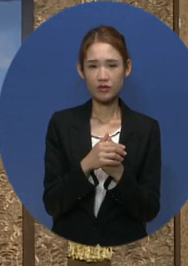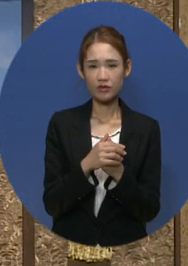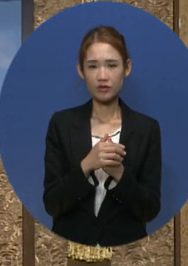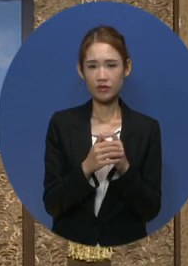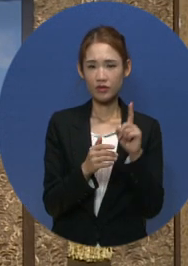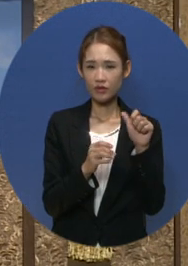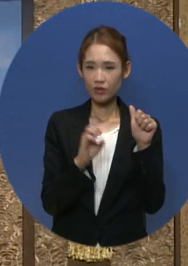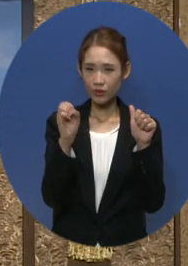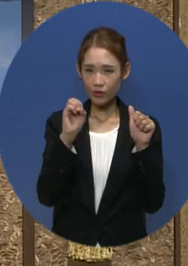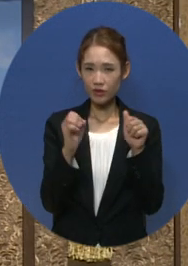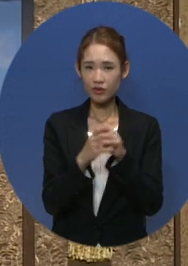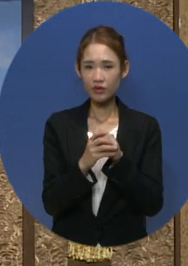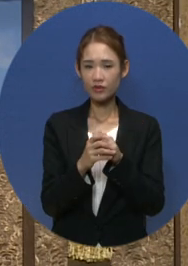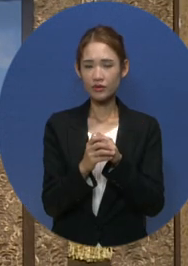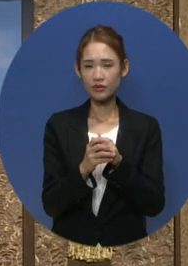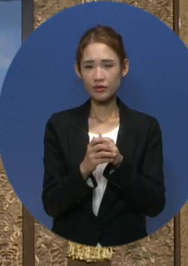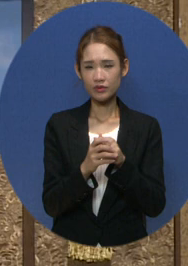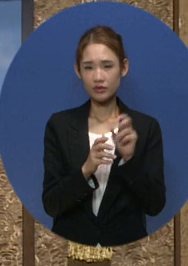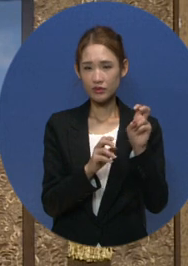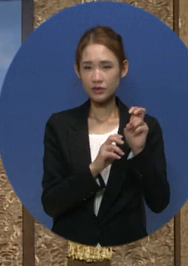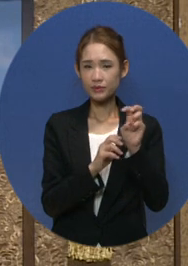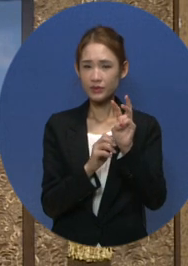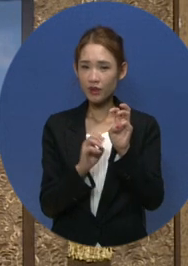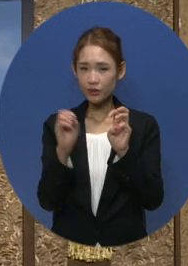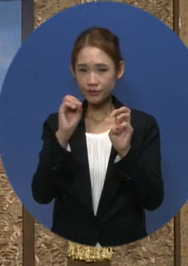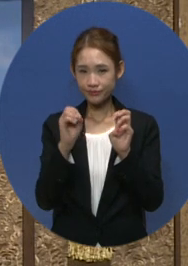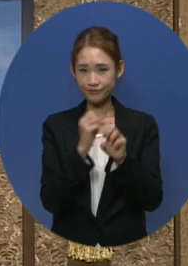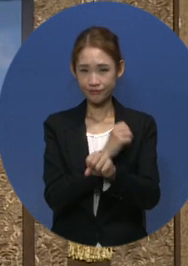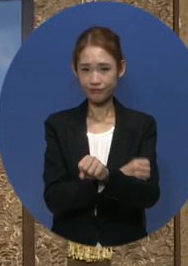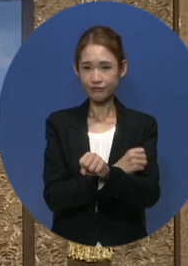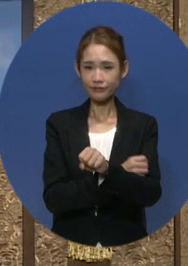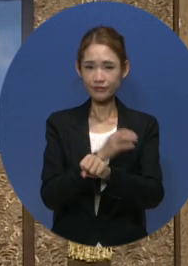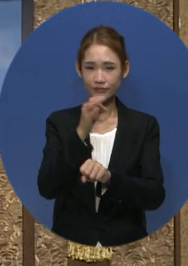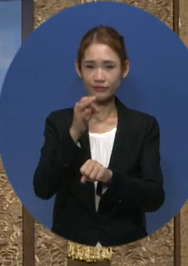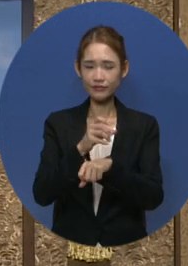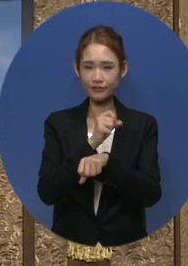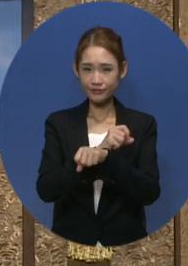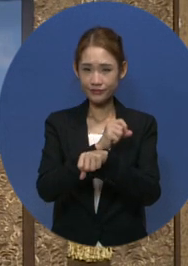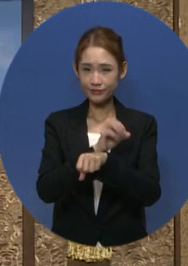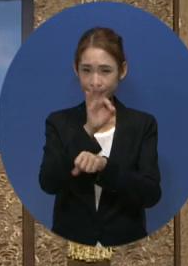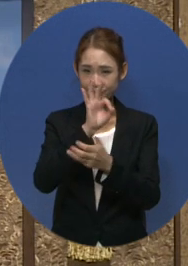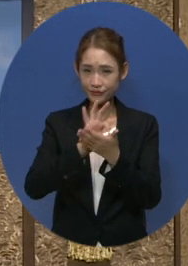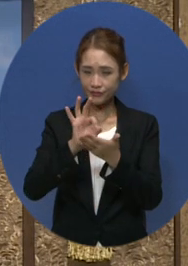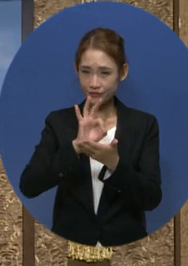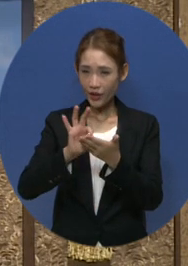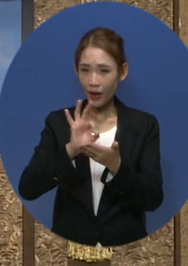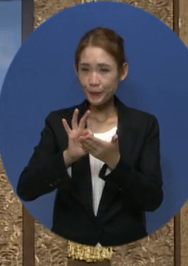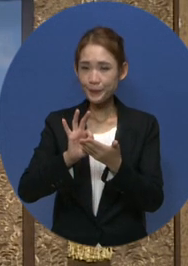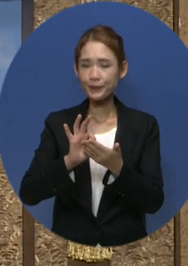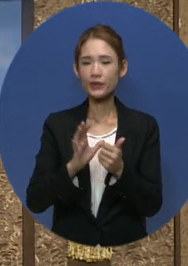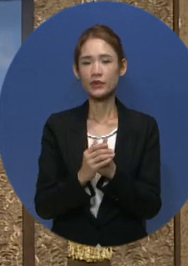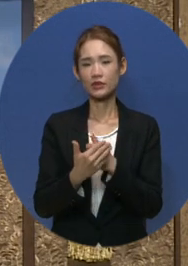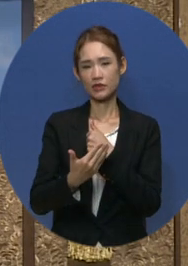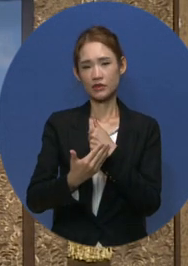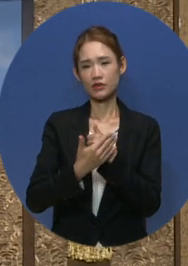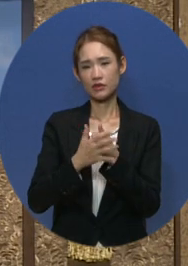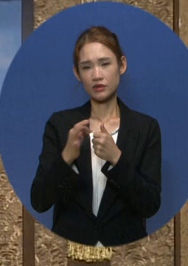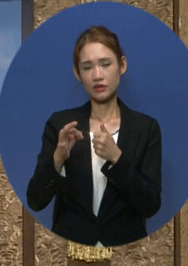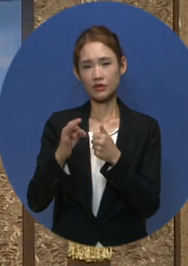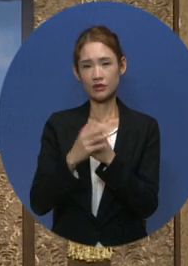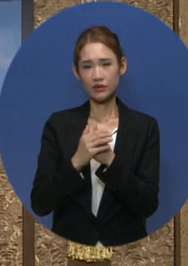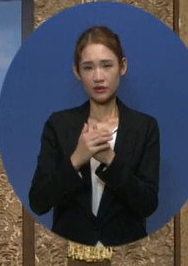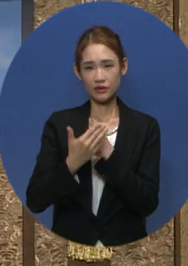최소한 15%, 많게는 한 20, 30%까지는 인건비나 행정비로 사용할 수 있다는